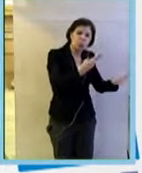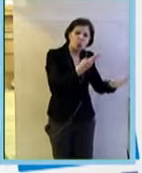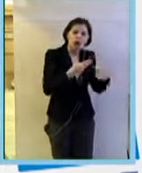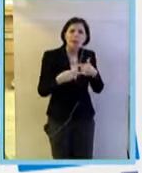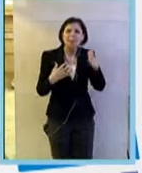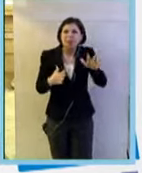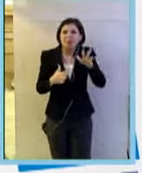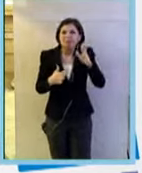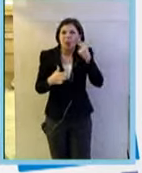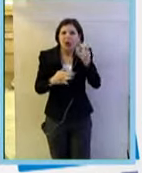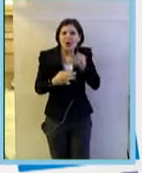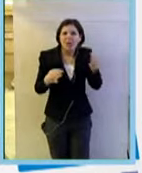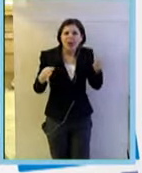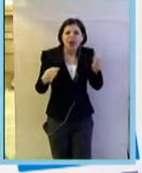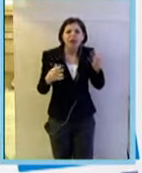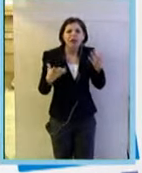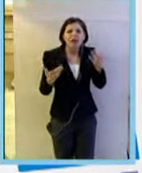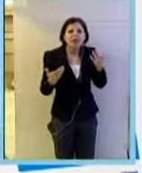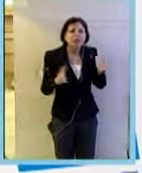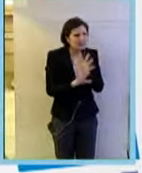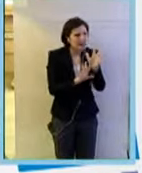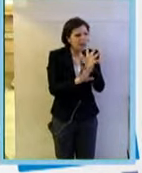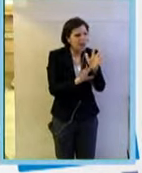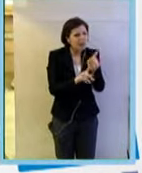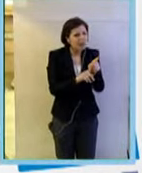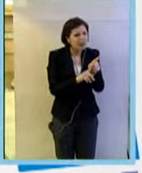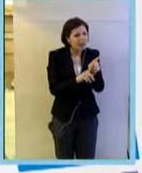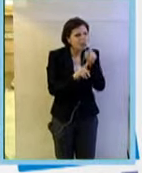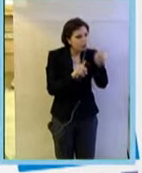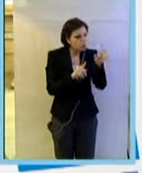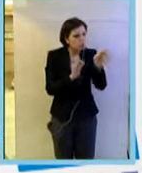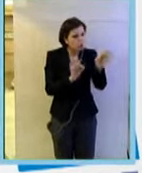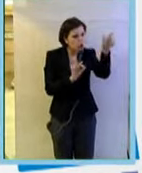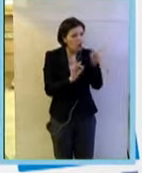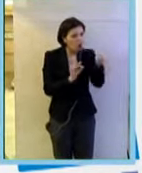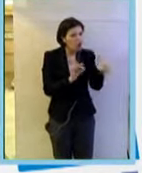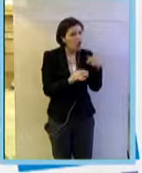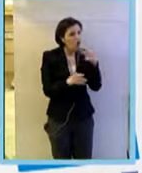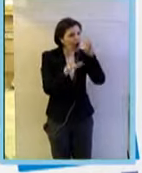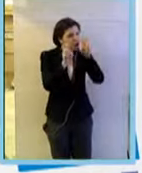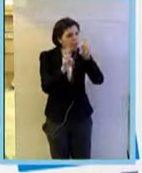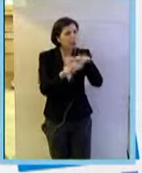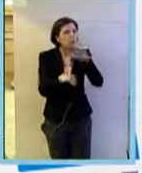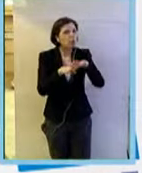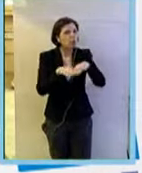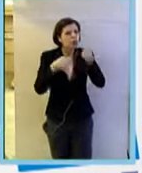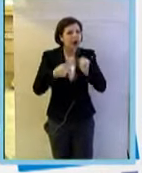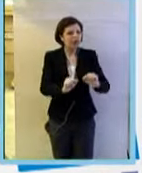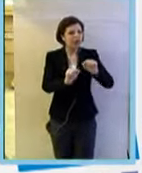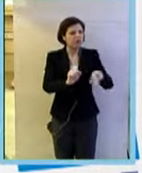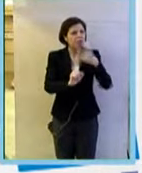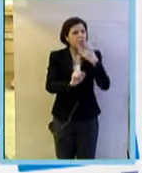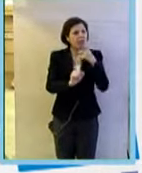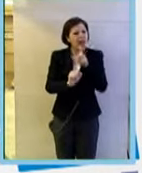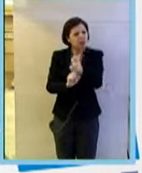se lo capisco bene, parte della tua presentazione riguarderà proprio l'uso di anticorpi per bloccare un effetto